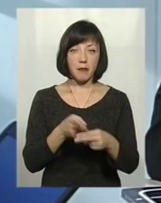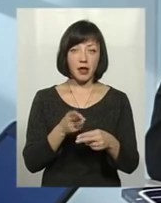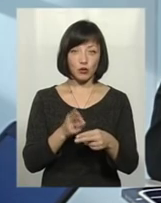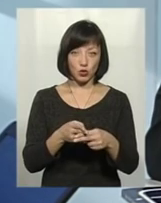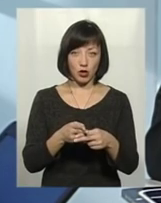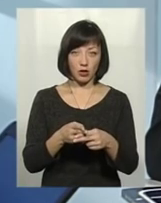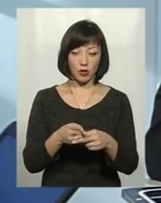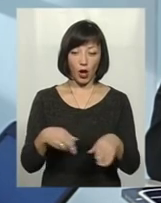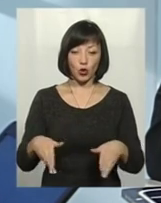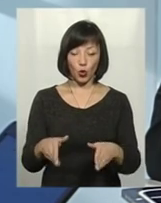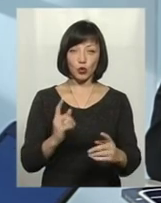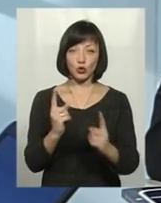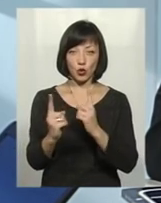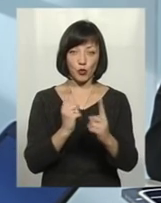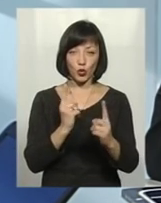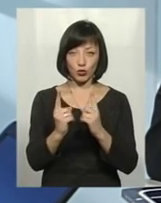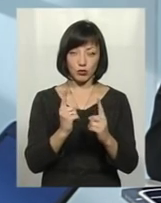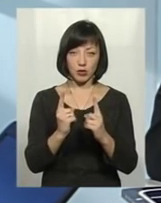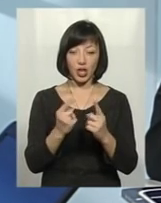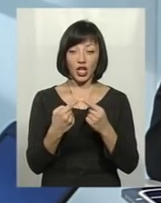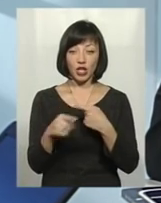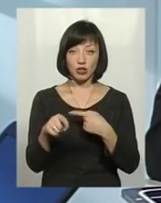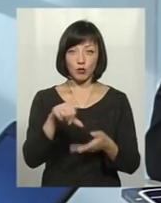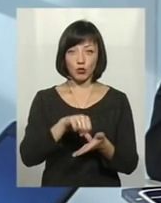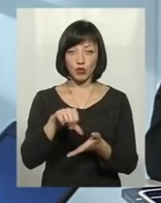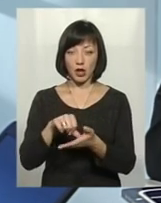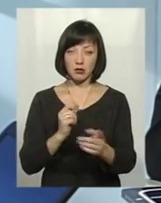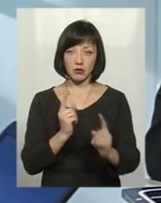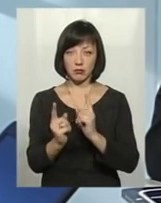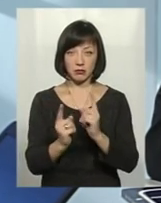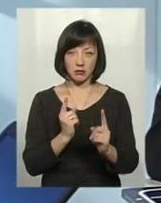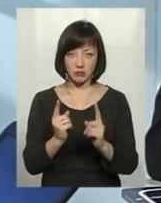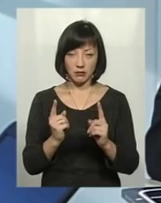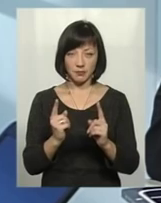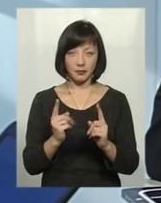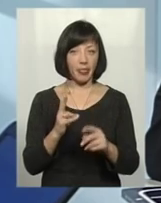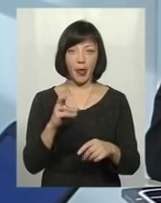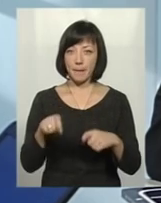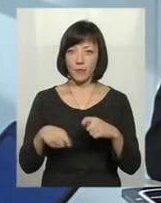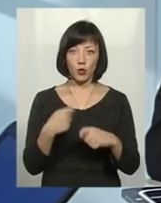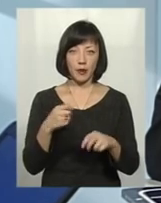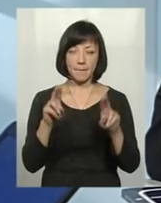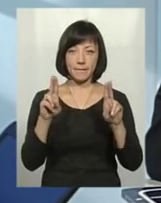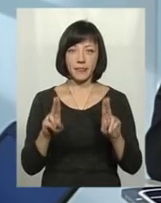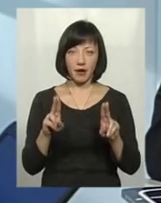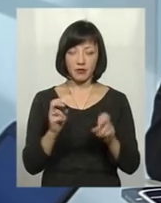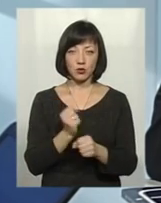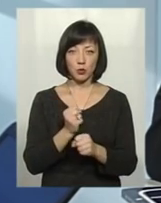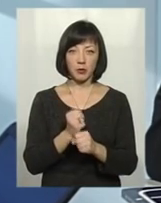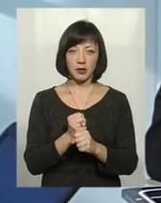перешкоджає дорожньому руху, тобто перешкоджає іншим учасникам дорожнього руху, не порушуючи правил дорожнього руху,